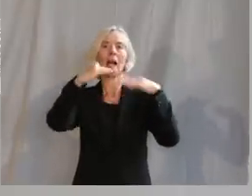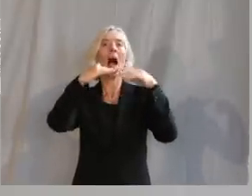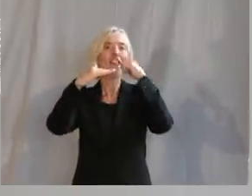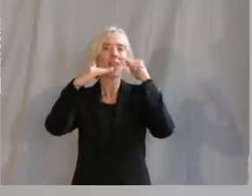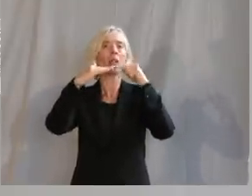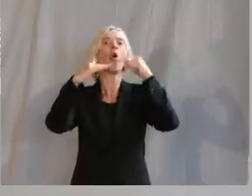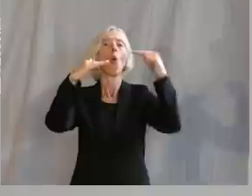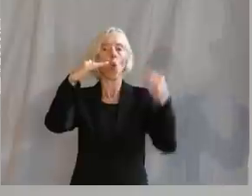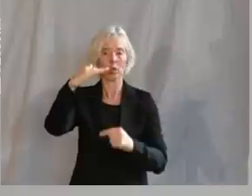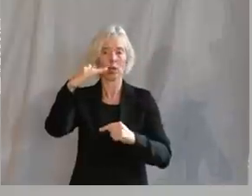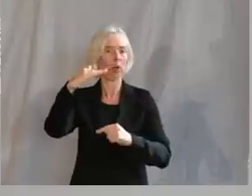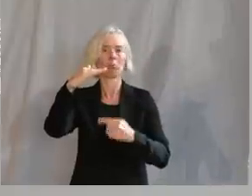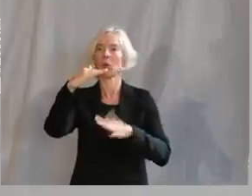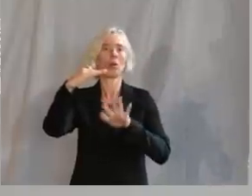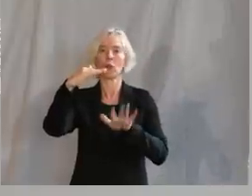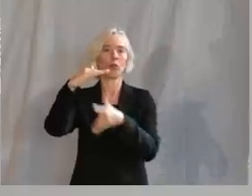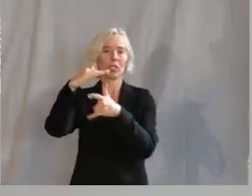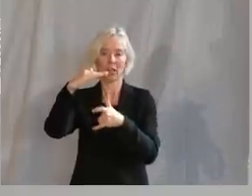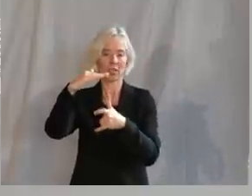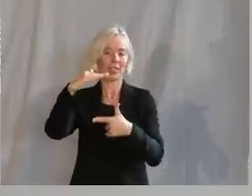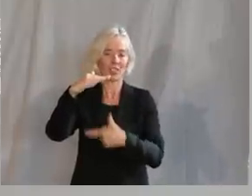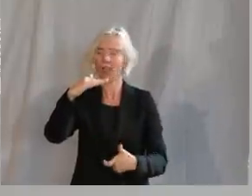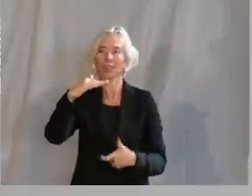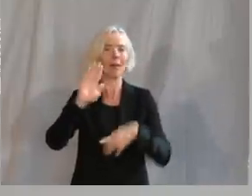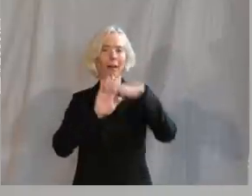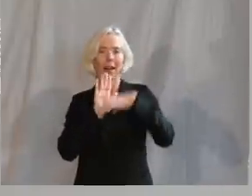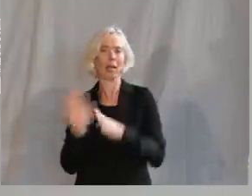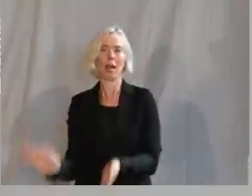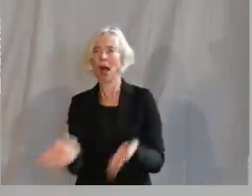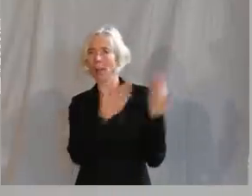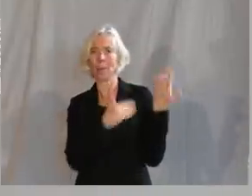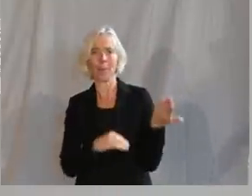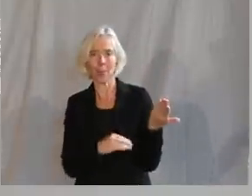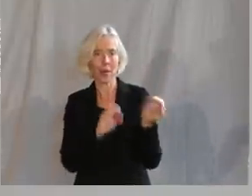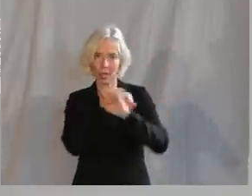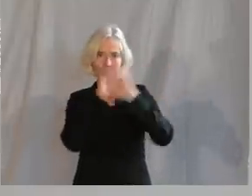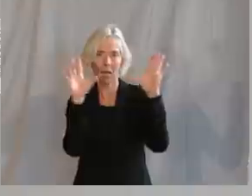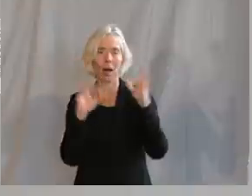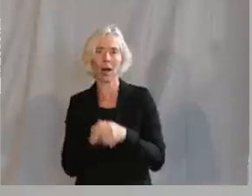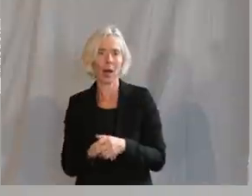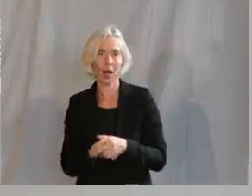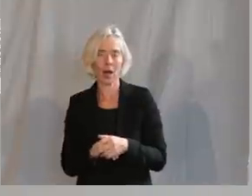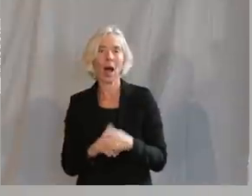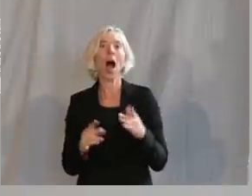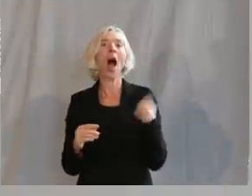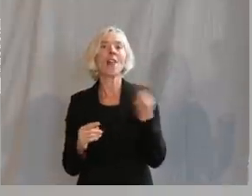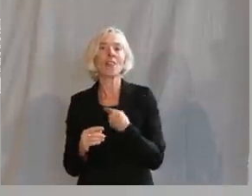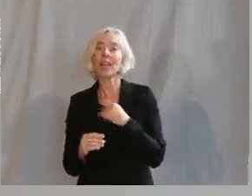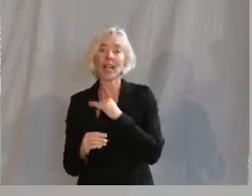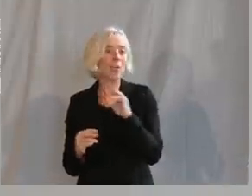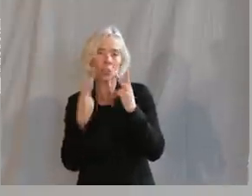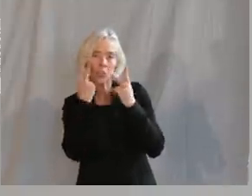es ja auch diese zwei Werte, 35 und 50. Wir orientieren uns sehr, sehr eng an dem, was eben diese 7.